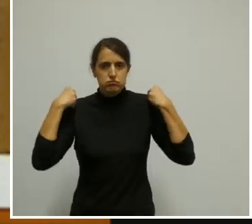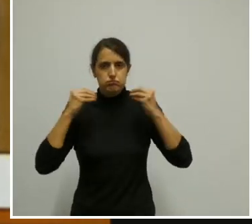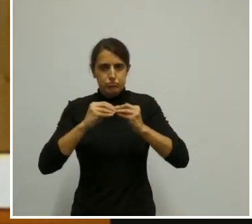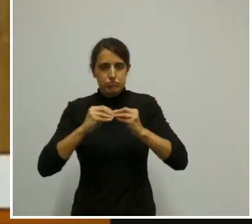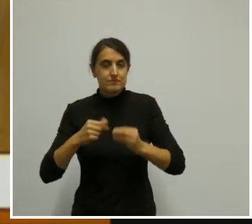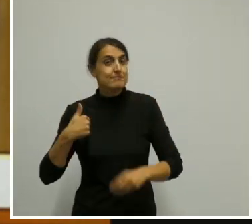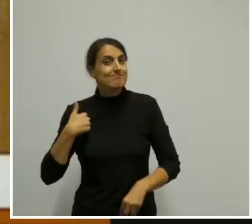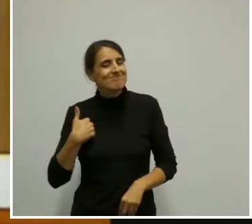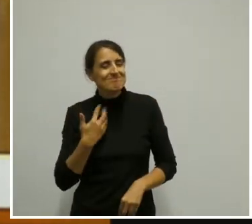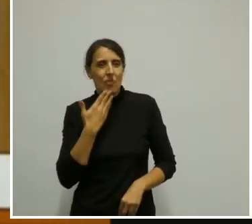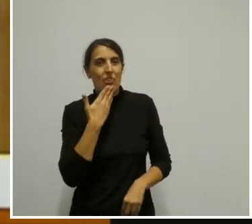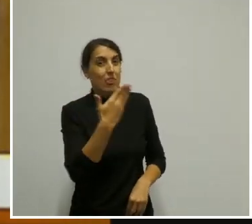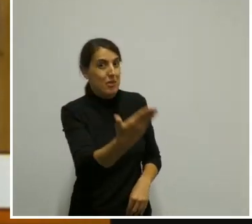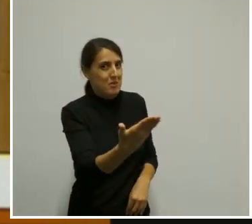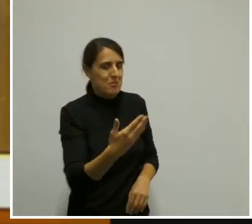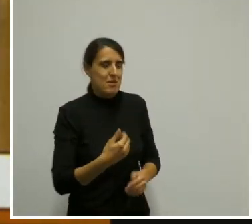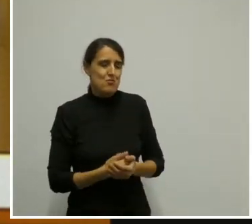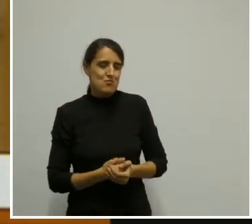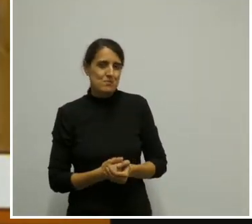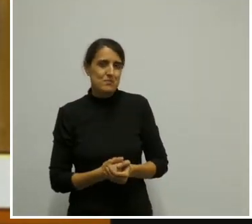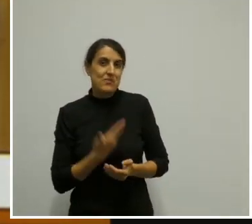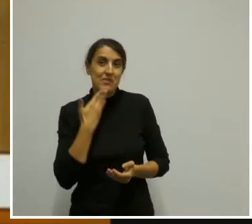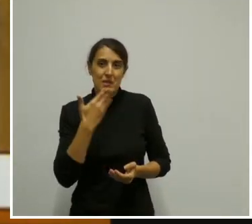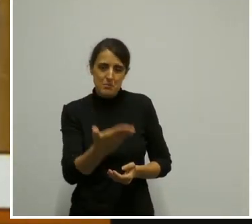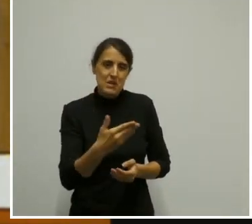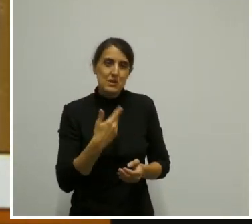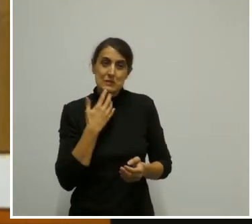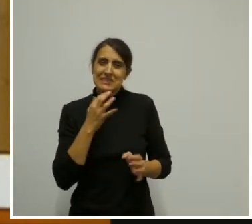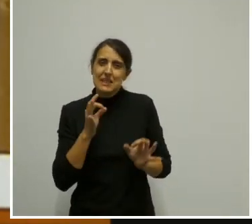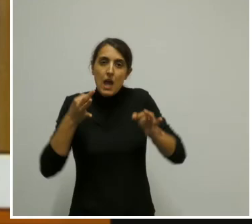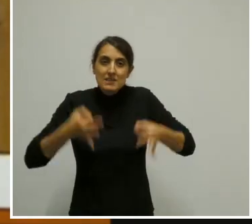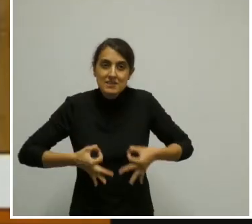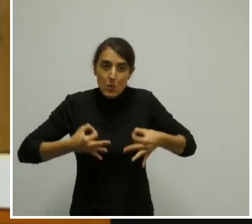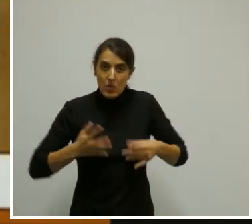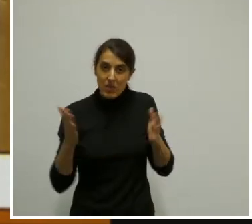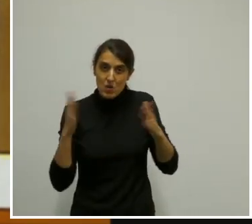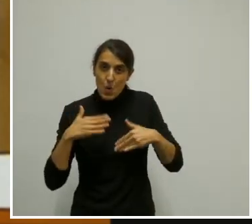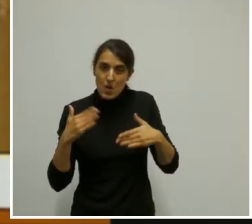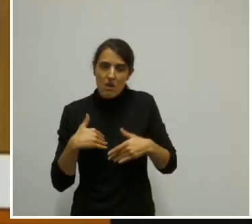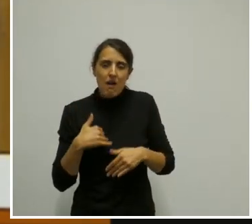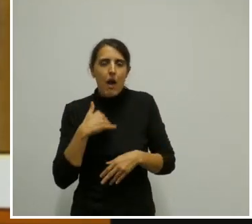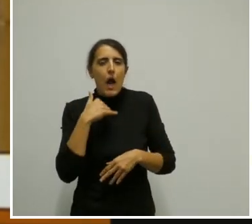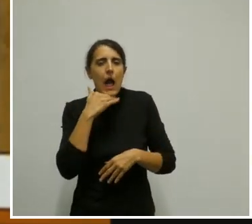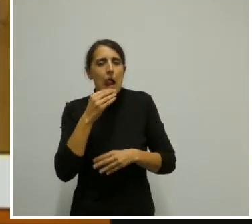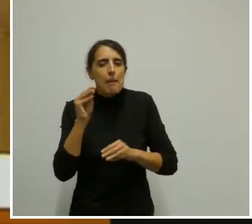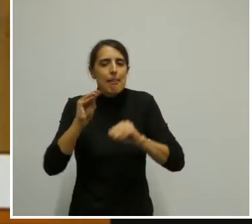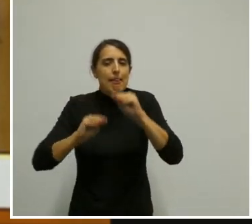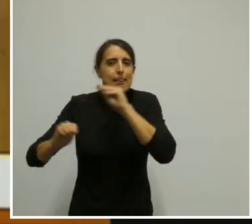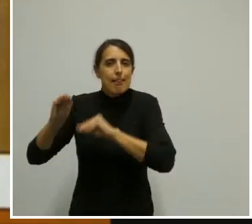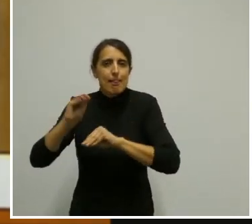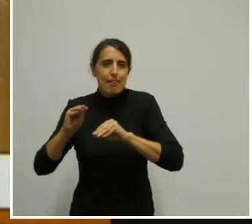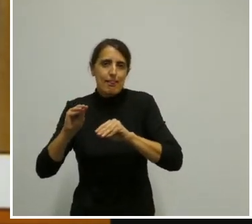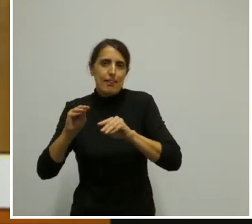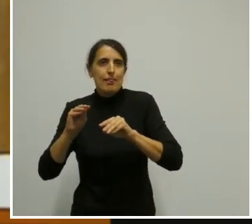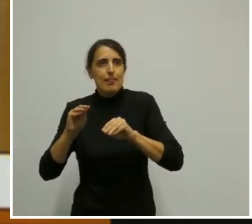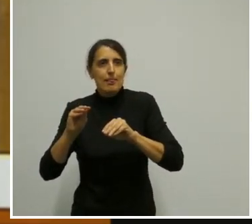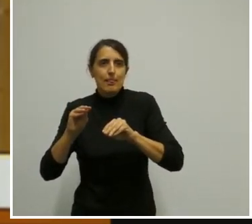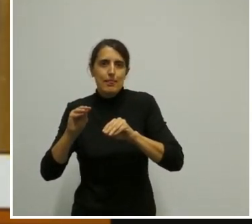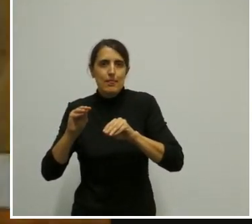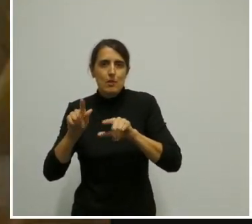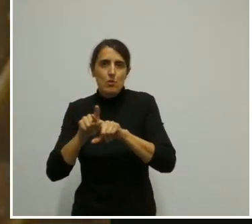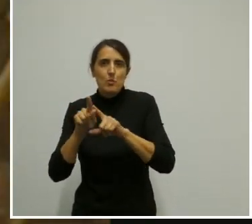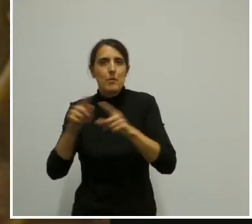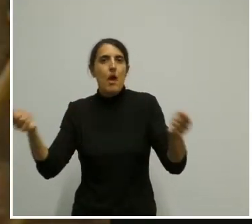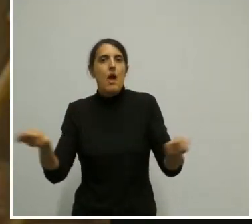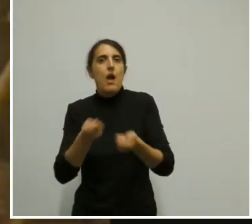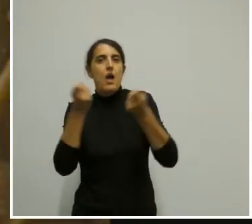demanaríem que encara que no es pogués assegurar, sí que estaria bé que es fes un anunci